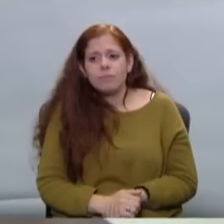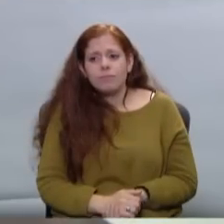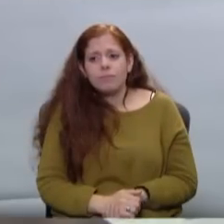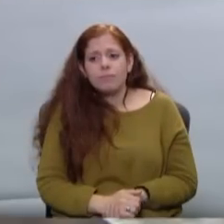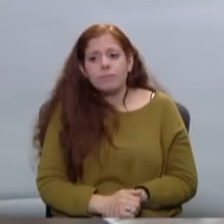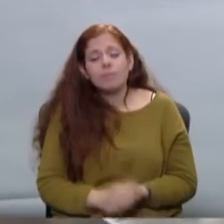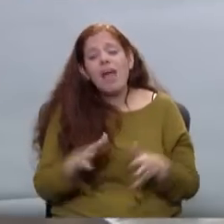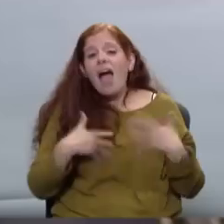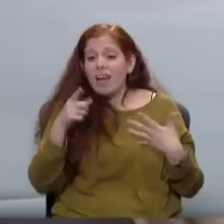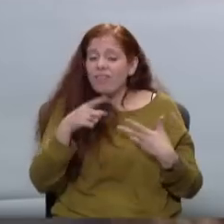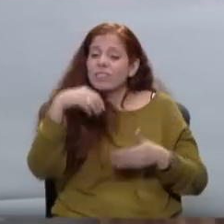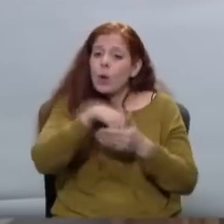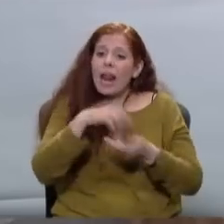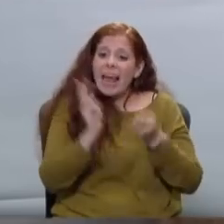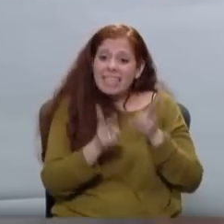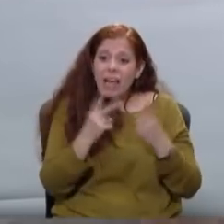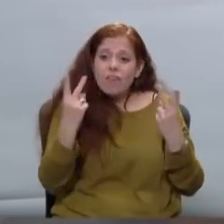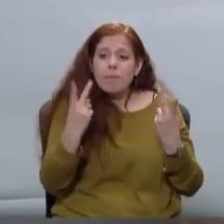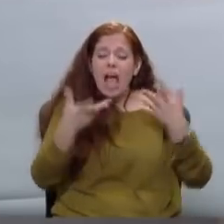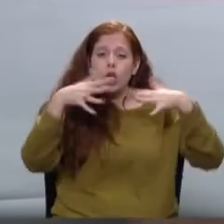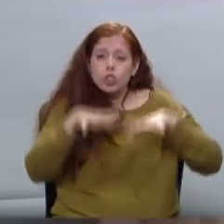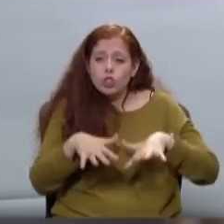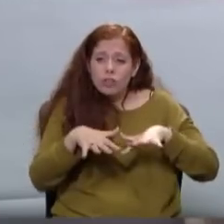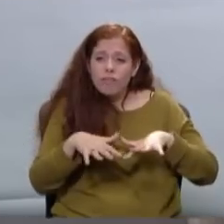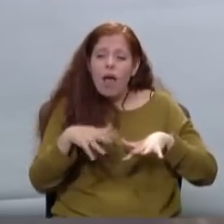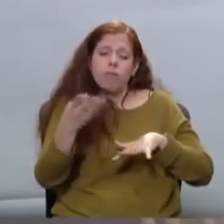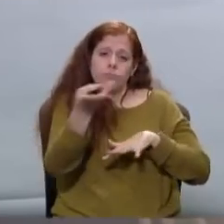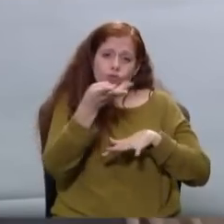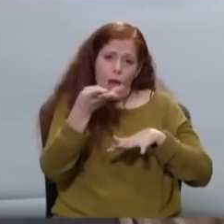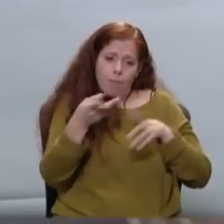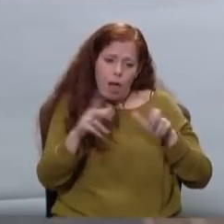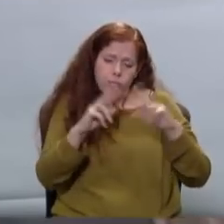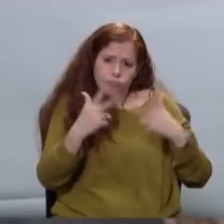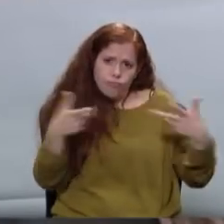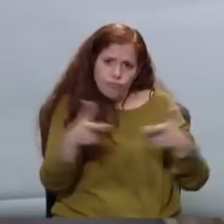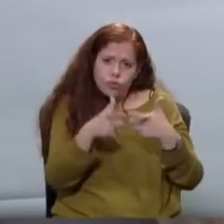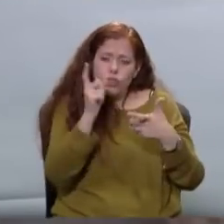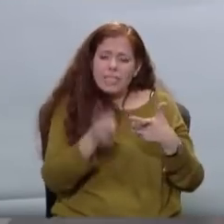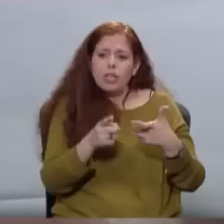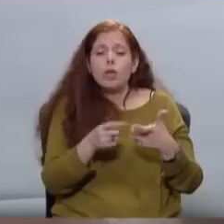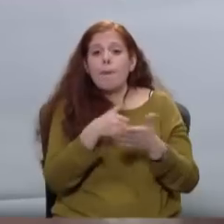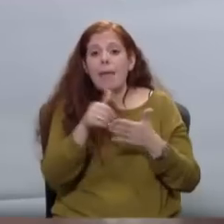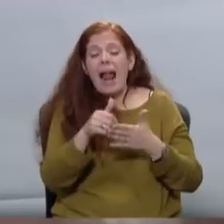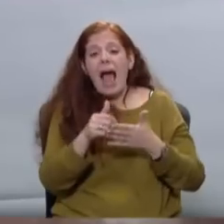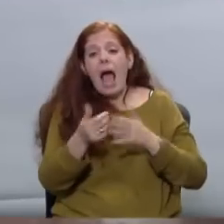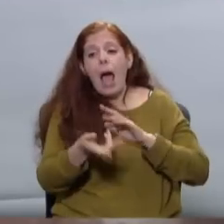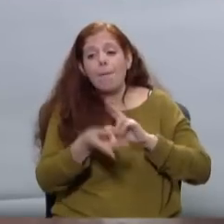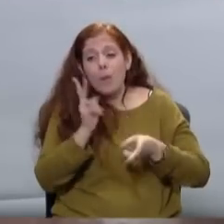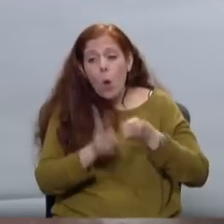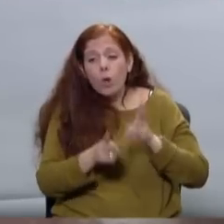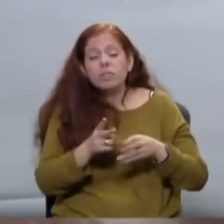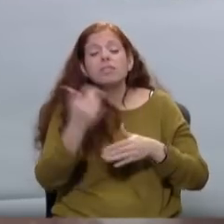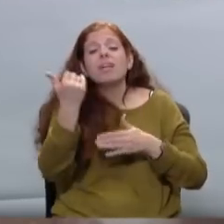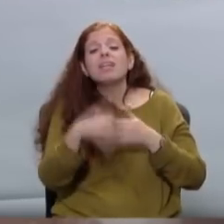והכיף הזה כולל ריצה ובעיקר ישיבה בצוותים של 4 שנדרשים להשלים במהלך המרוץ